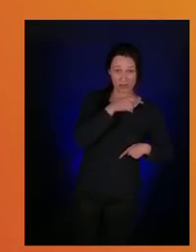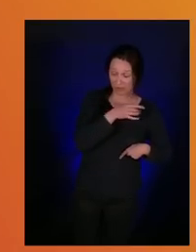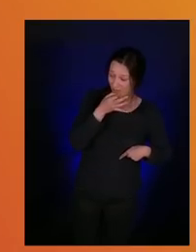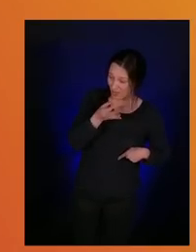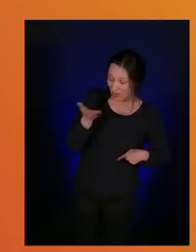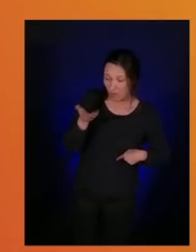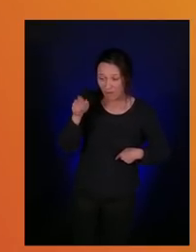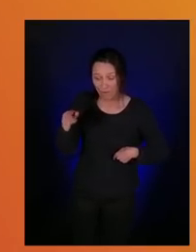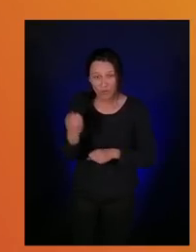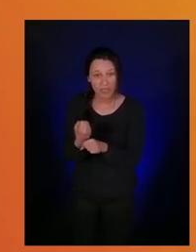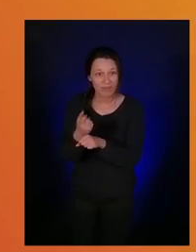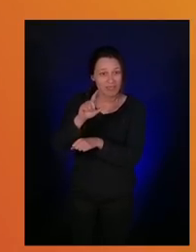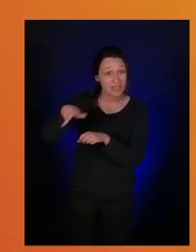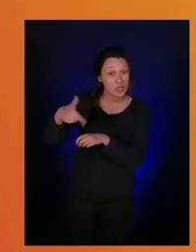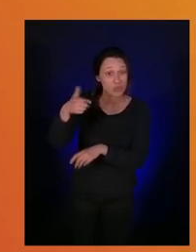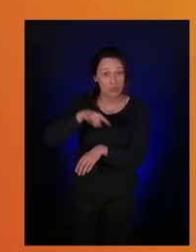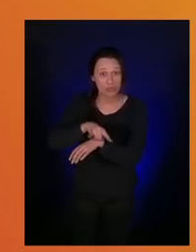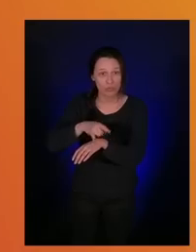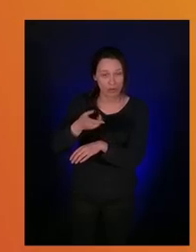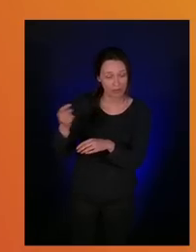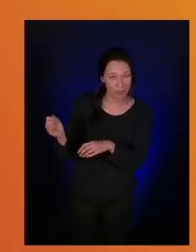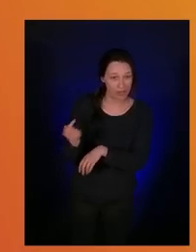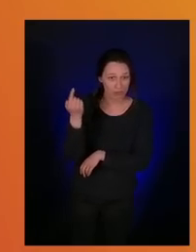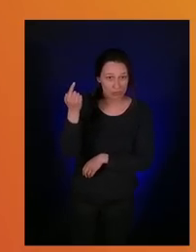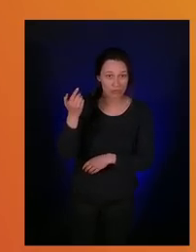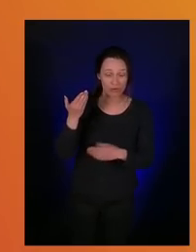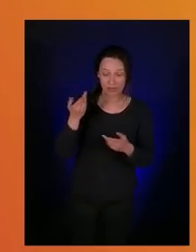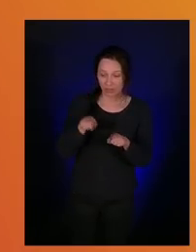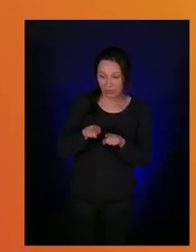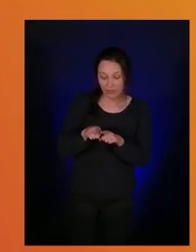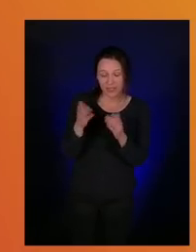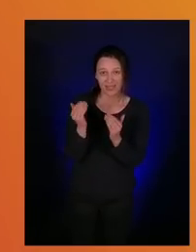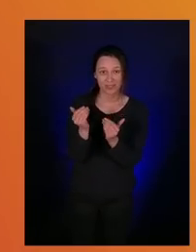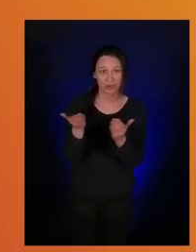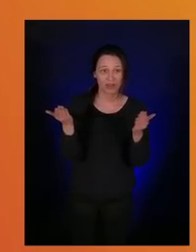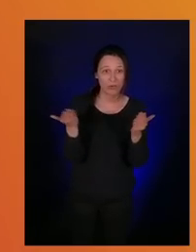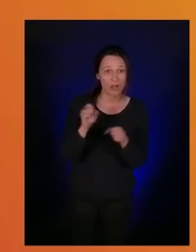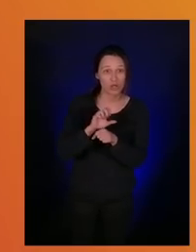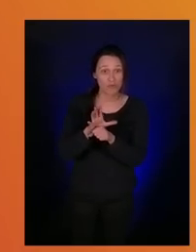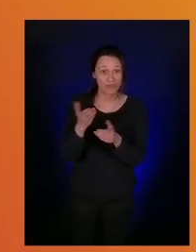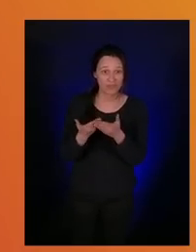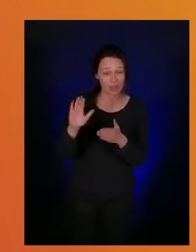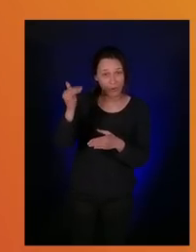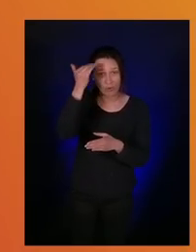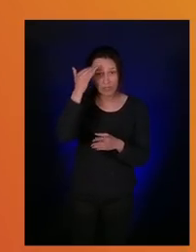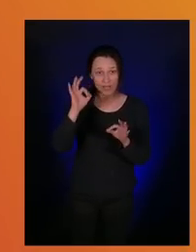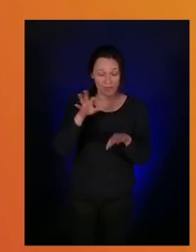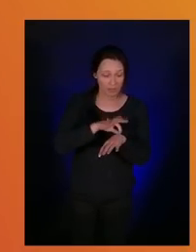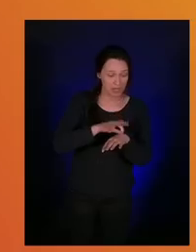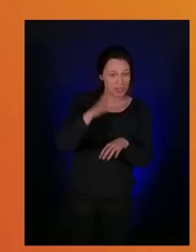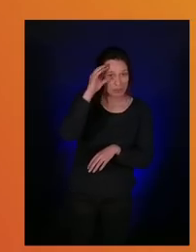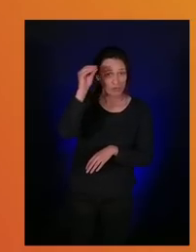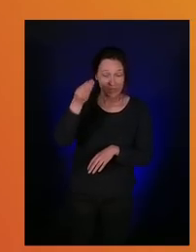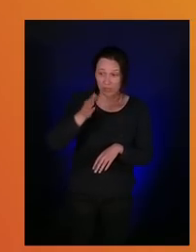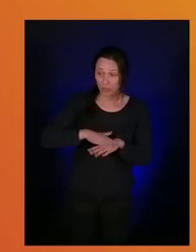du personnel. Espoir de la reconnaissance du Covid en maladie professionnelle, mais en fait, depuis février, les